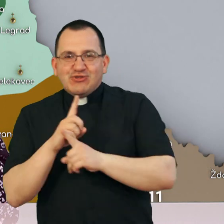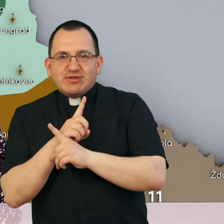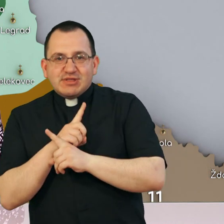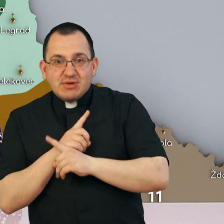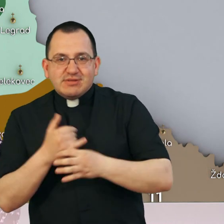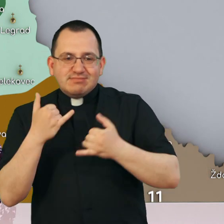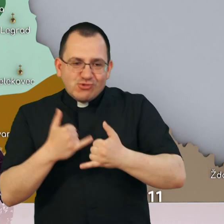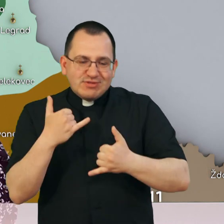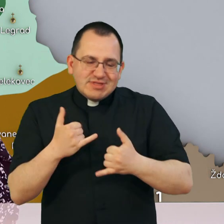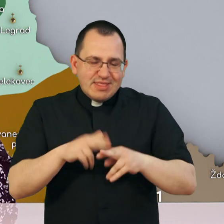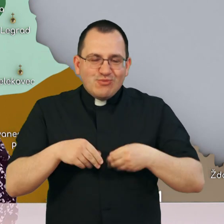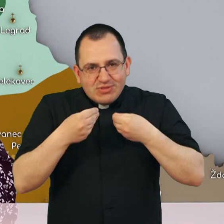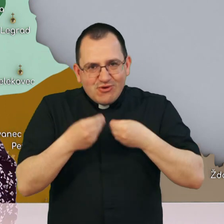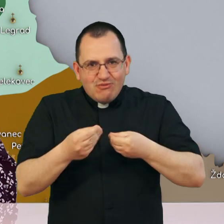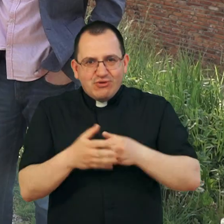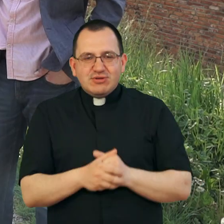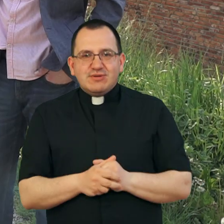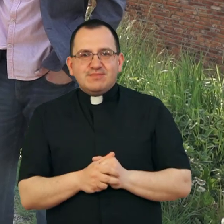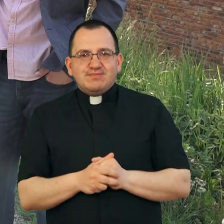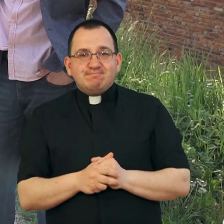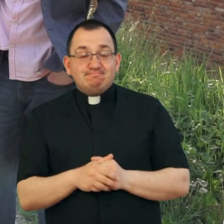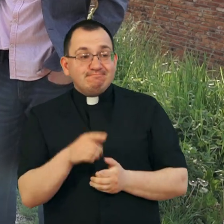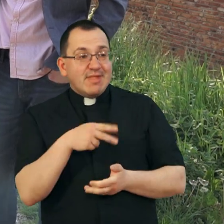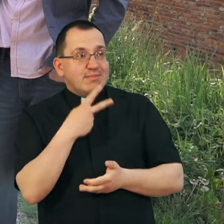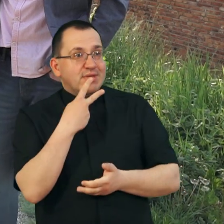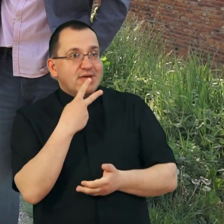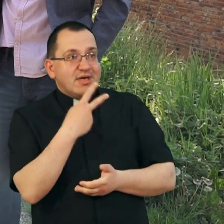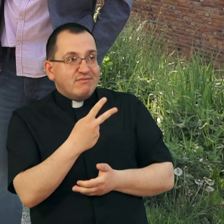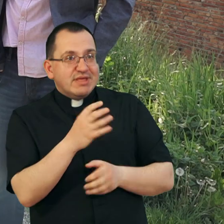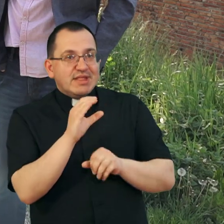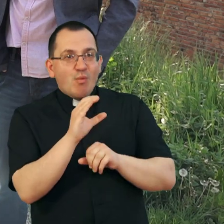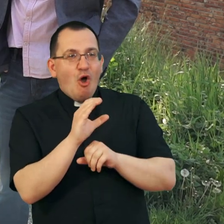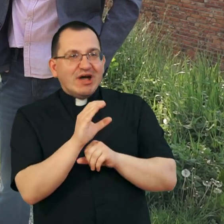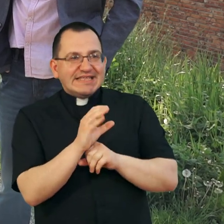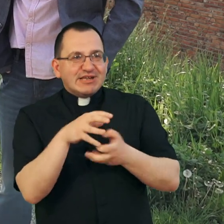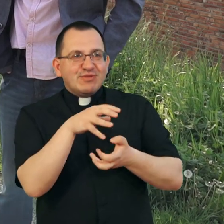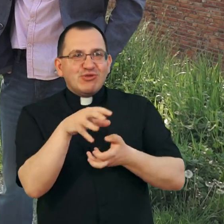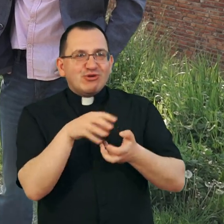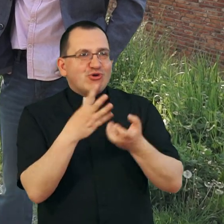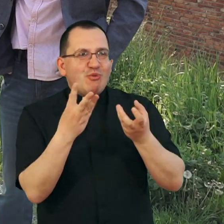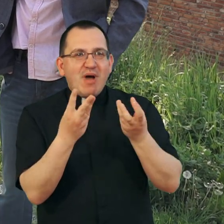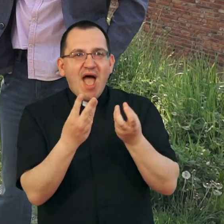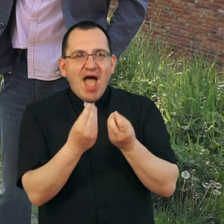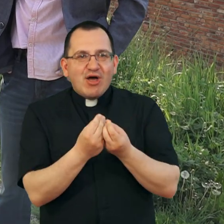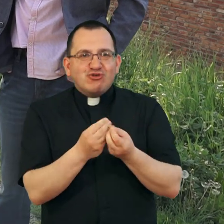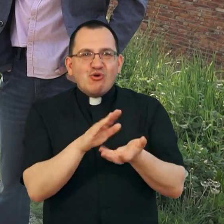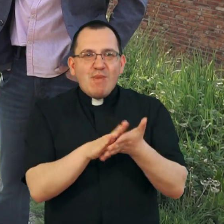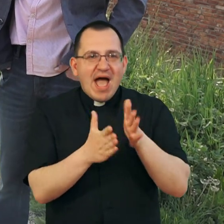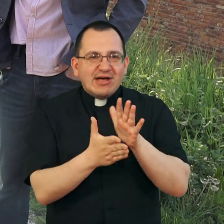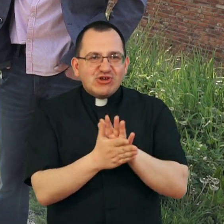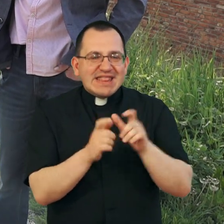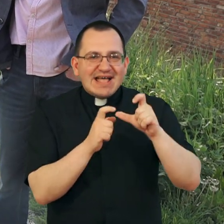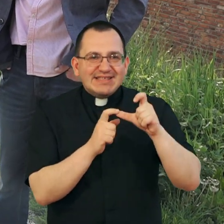našoj rubrici Živo kamenje crkve. Viđamo vas u tim crkvenim krugovima, zajedno sa suprugom Silvijom, vrlo ste